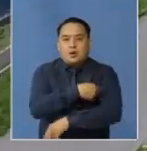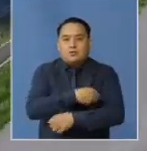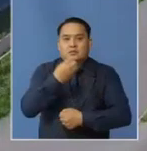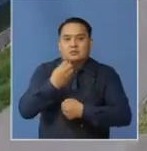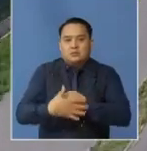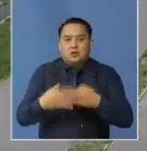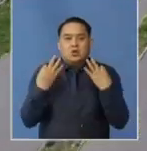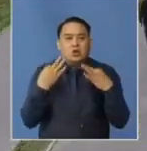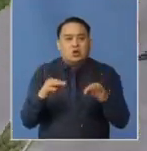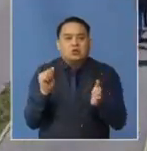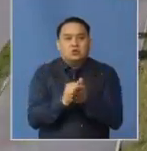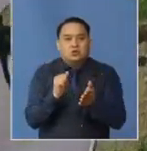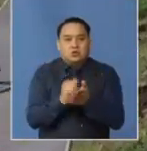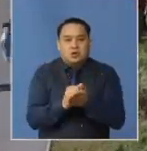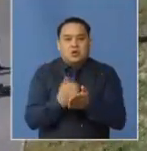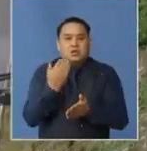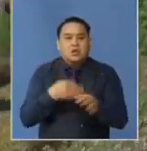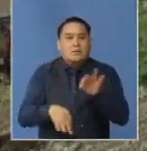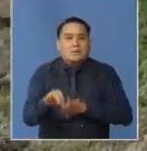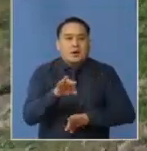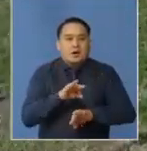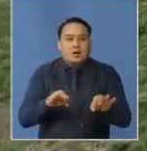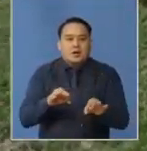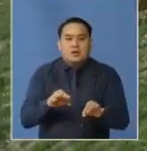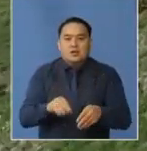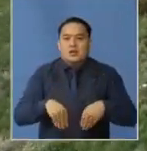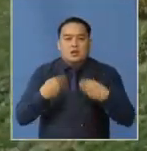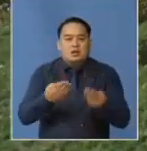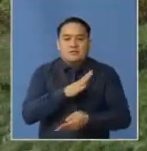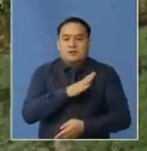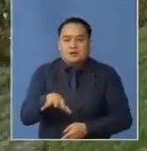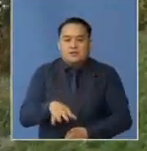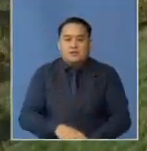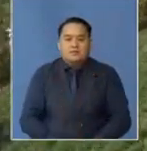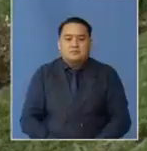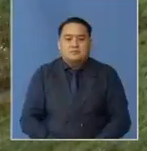медцентра разрешительные документы или эскизный проект не выдавались.